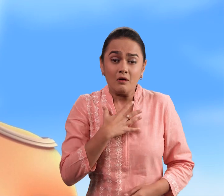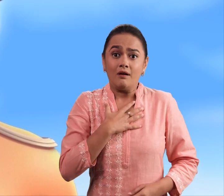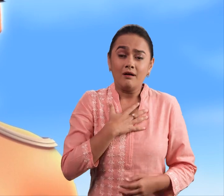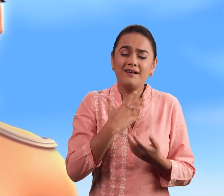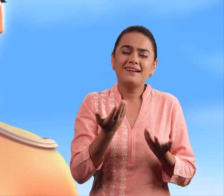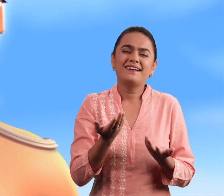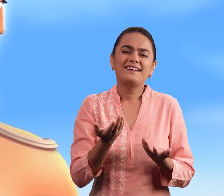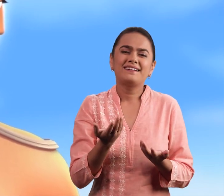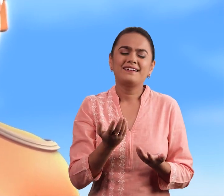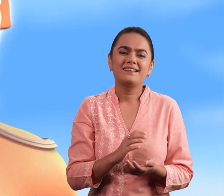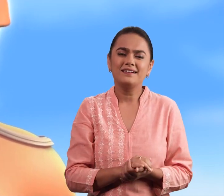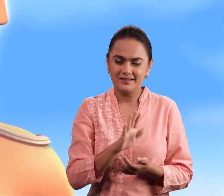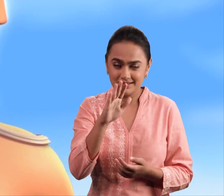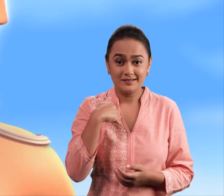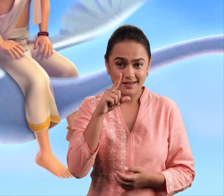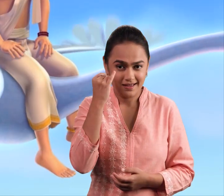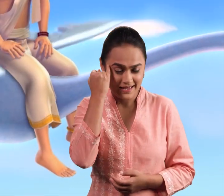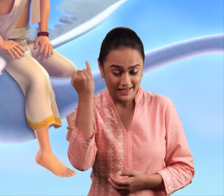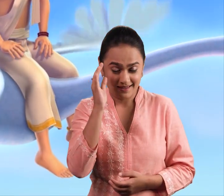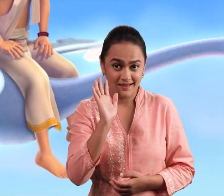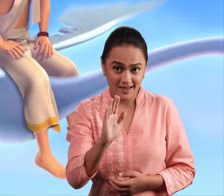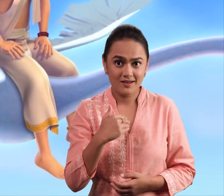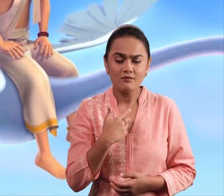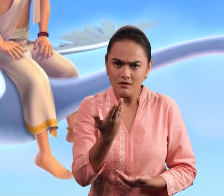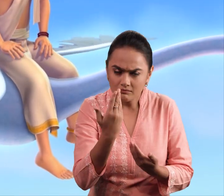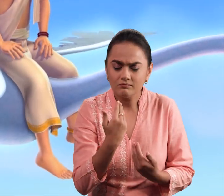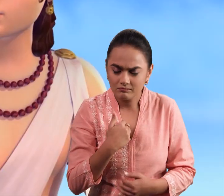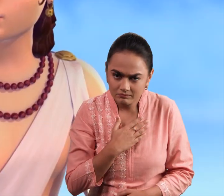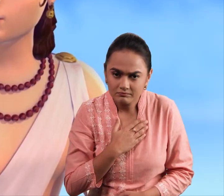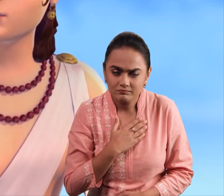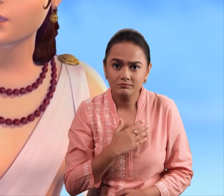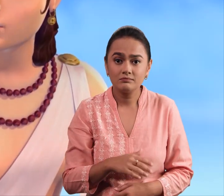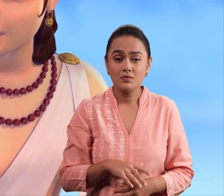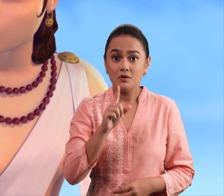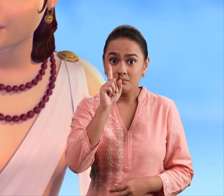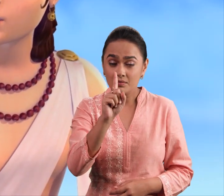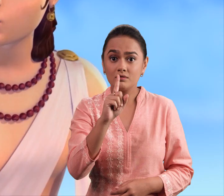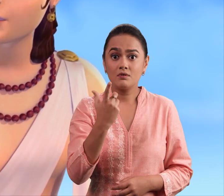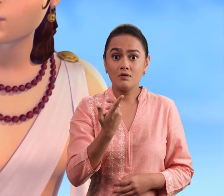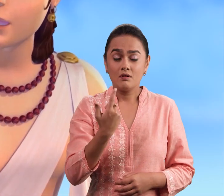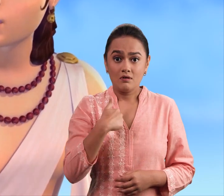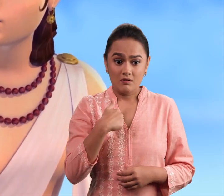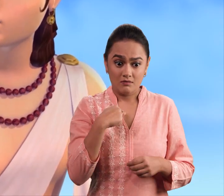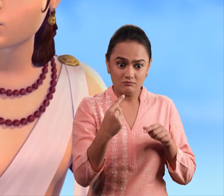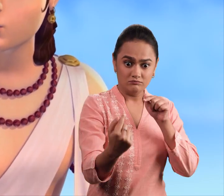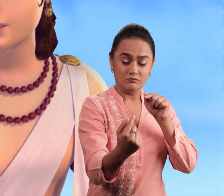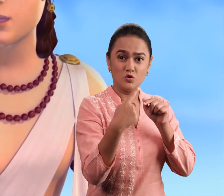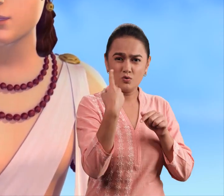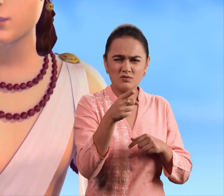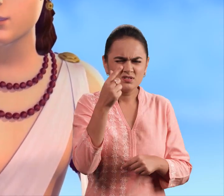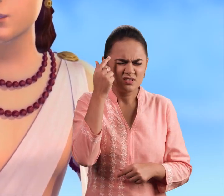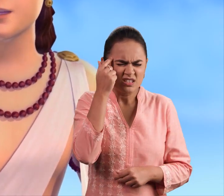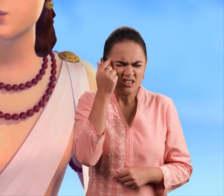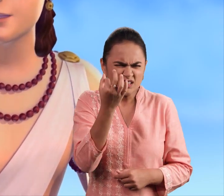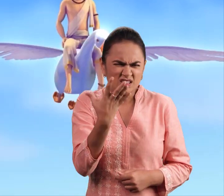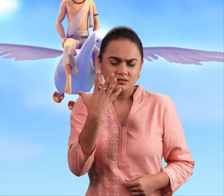से अचंभित? एक योजना है। जो आज्ञा भगवान, परंतु हमारा सामना एक बड़े ही